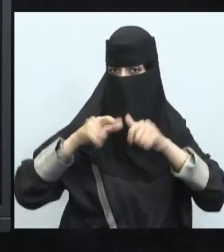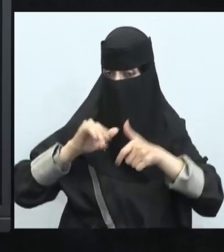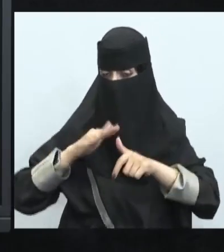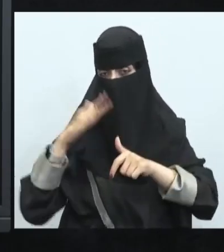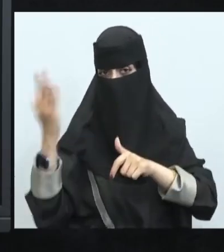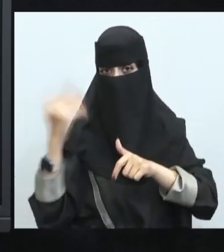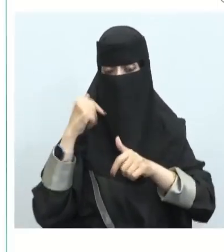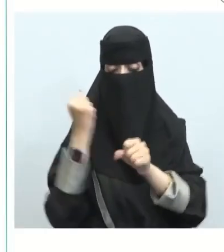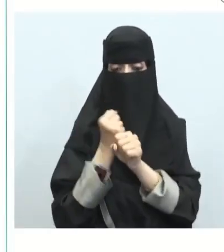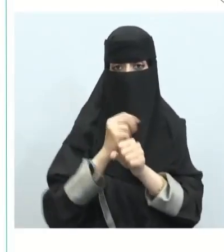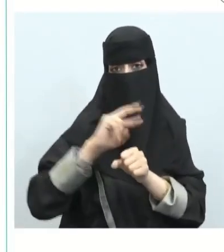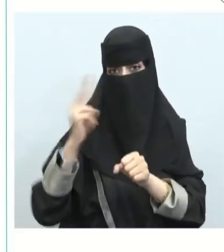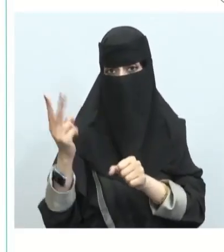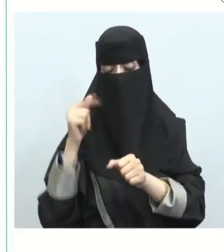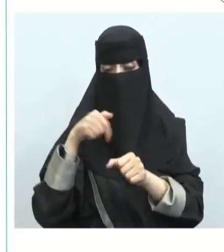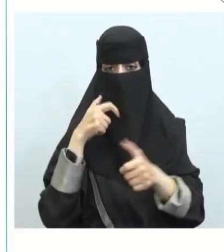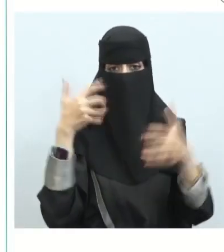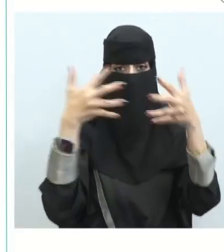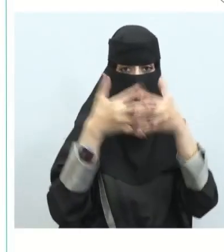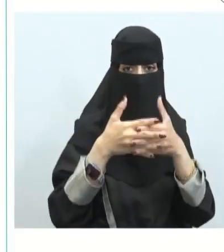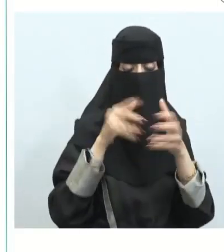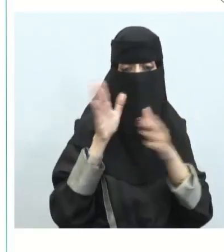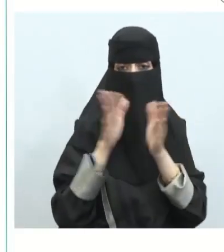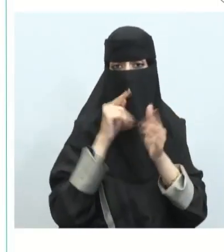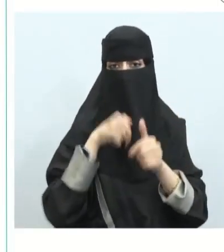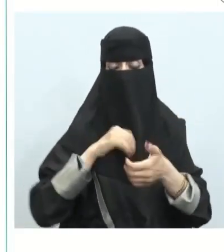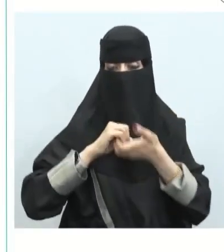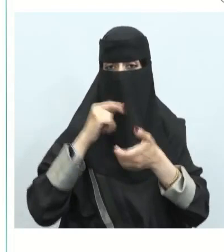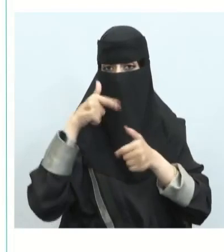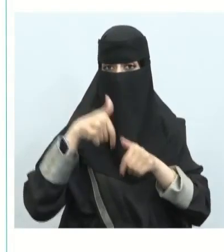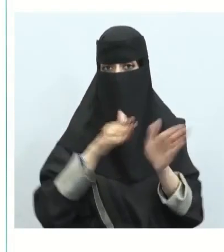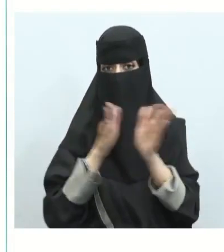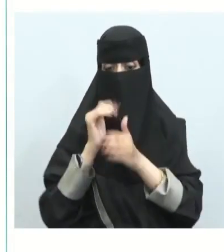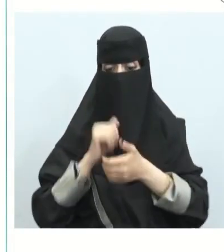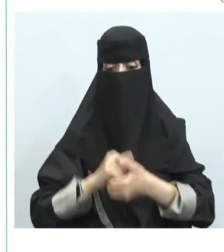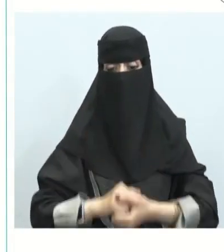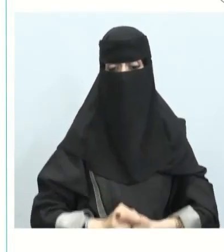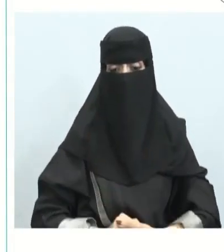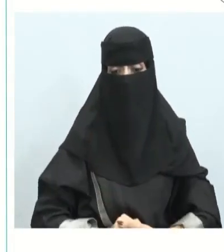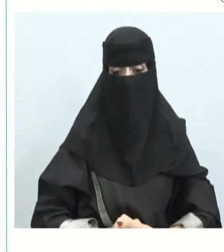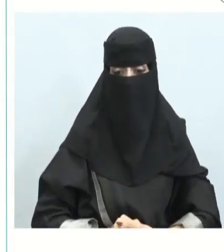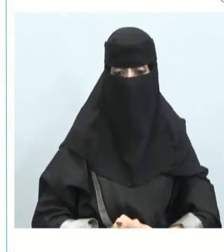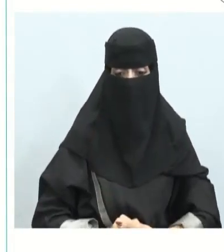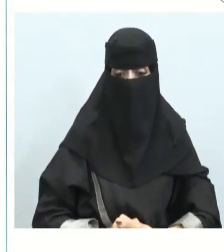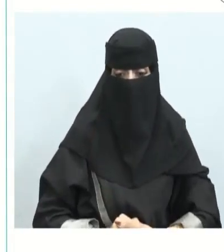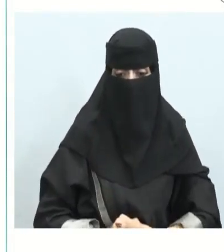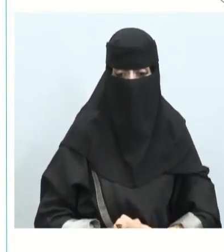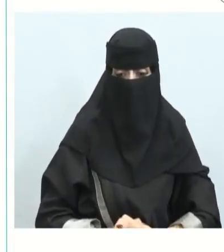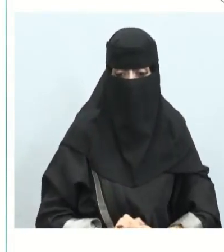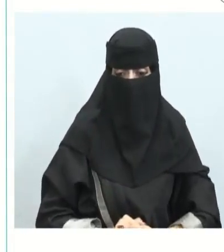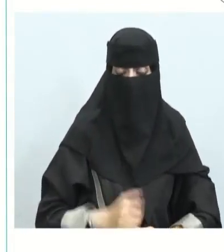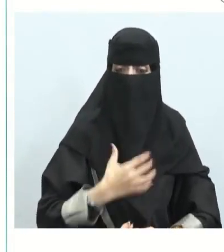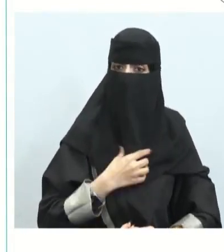جهات عمل اخرى نظير التشارك او المشاركات او الصداقات مع جهات اخرى الخطوه الاخيره